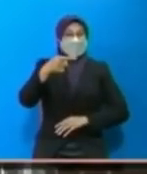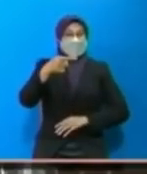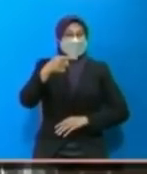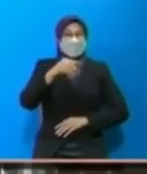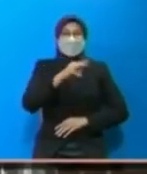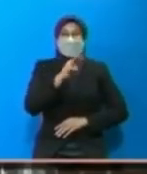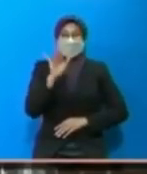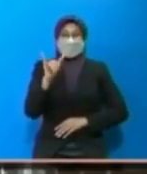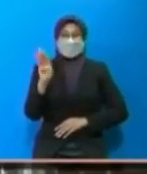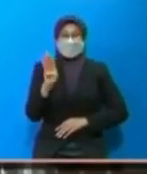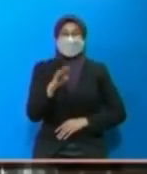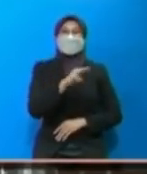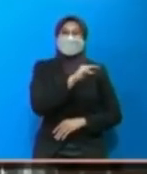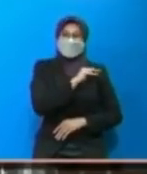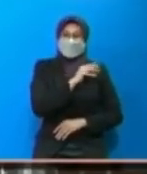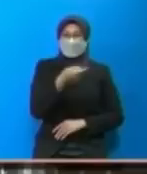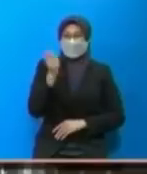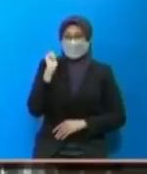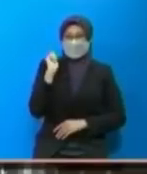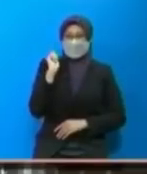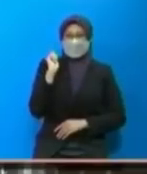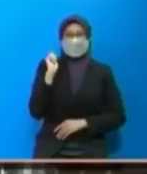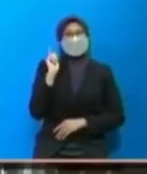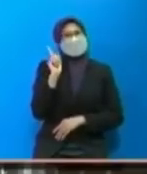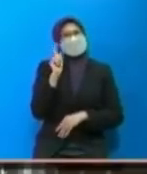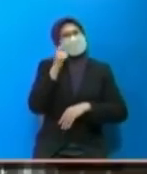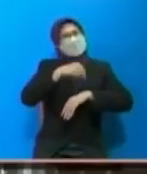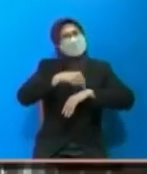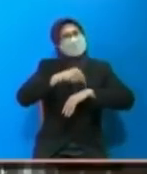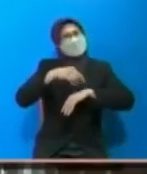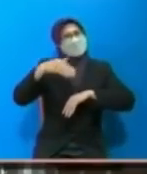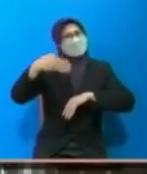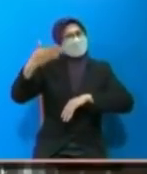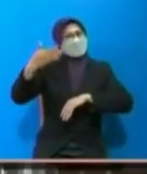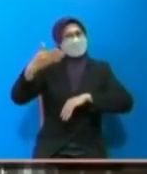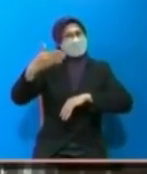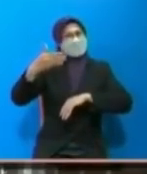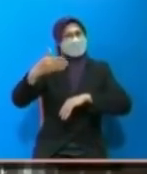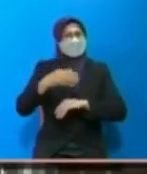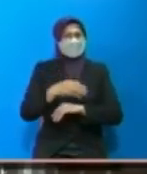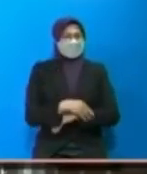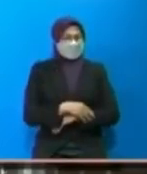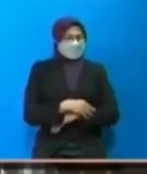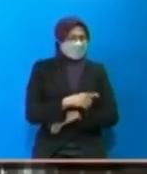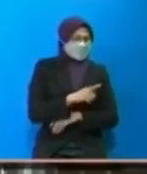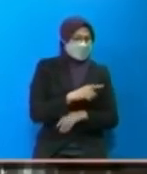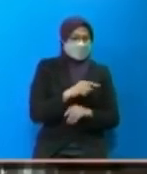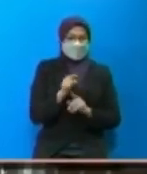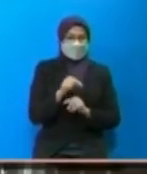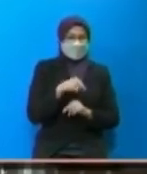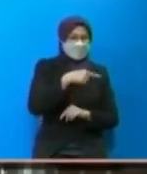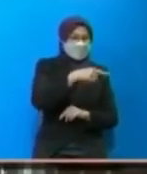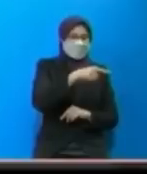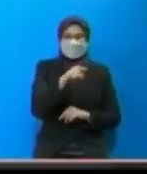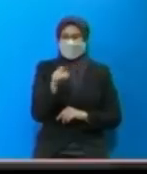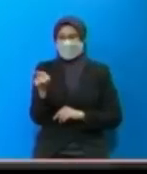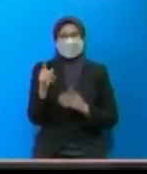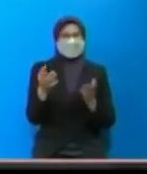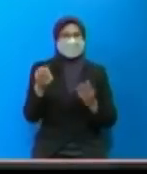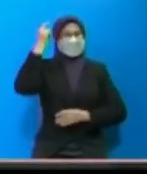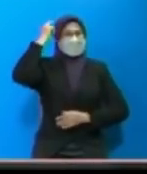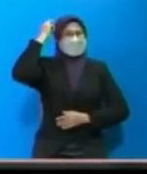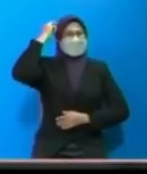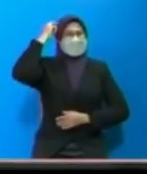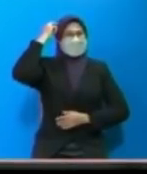tadi baju ketika itu di persimpangan ujian clinical